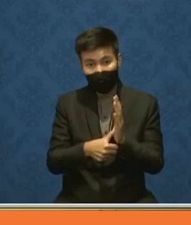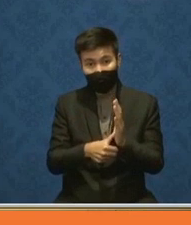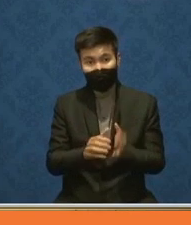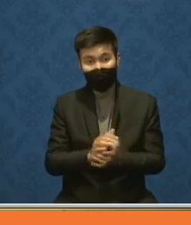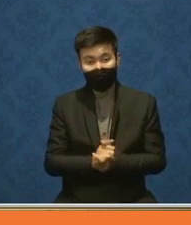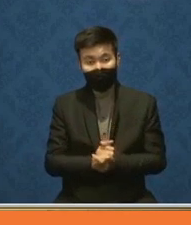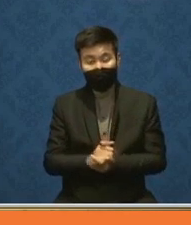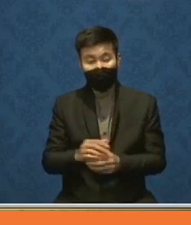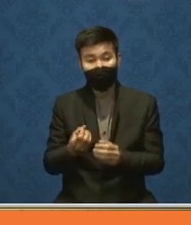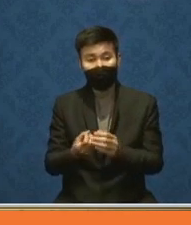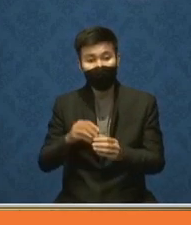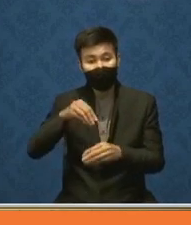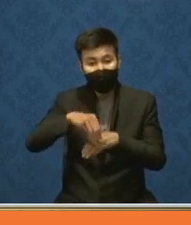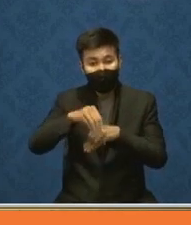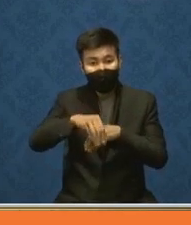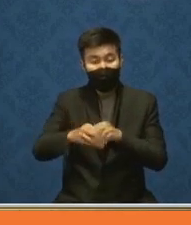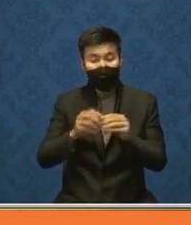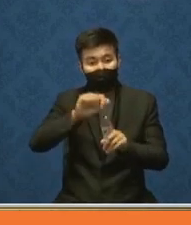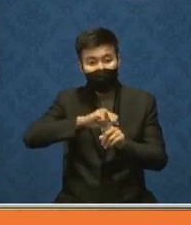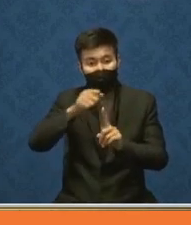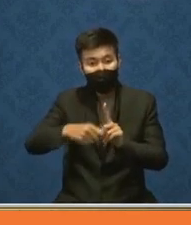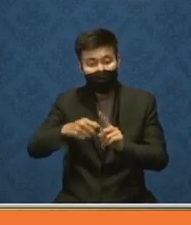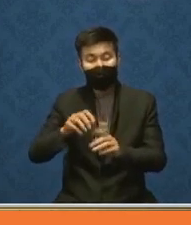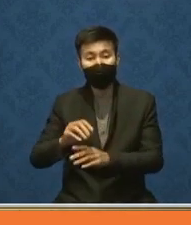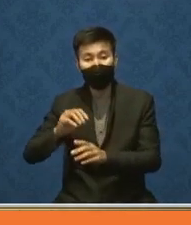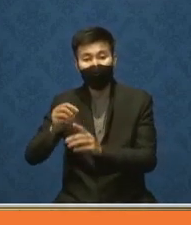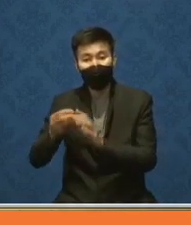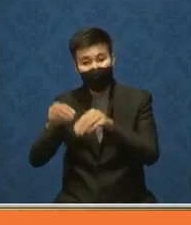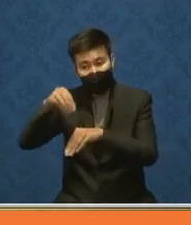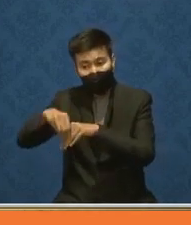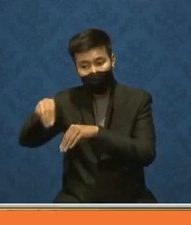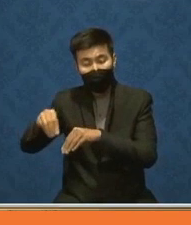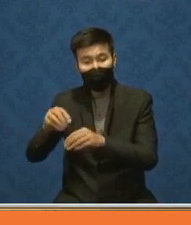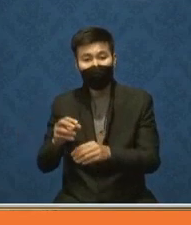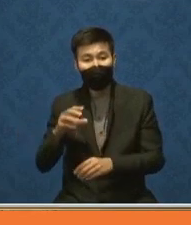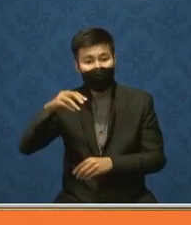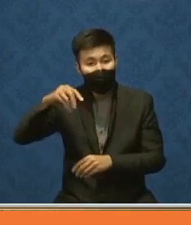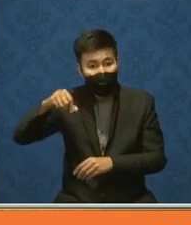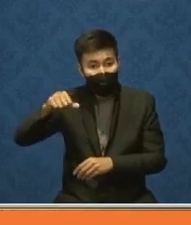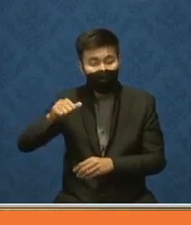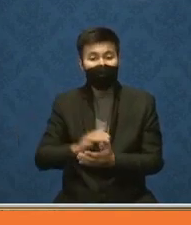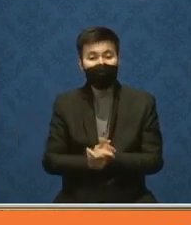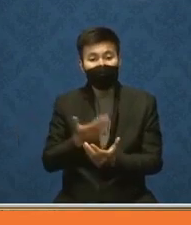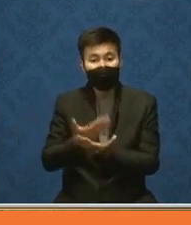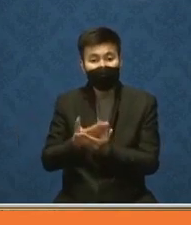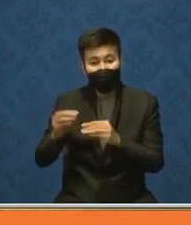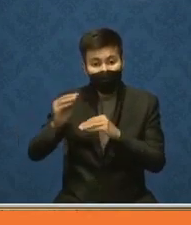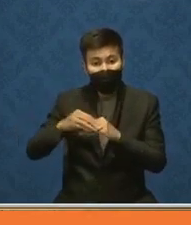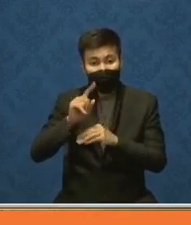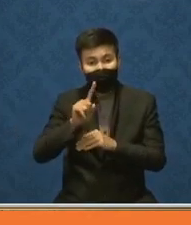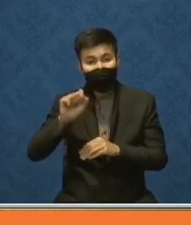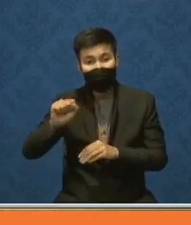ากกลุ่มทุนที่เลี่ยงภาษีด้วยการปลูกกล้วยปลูกมะนาวนี่ครับมีการศึกษามาแล้วว่าประเทศไทยจะได้รายได้เพิ่มขึ้น100ล้านบาท